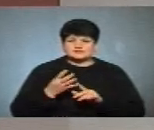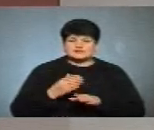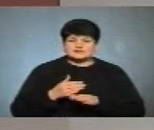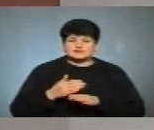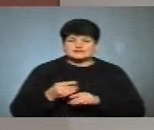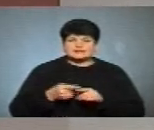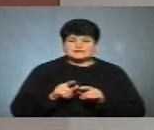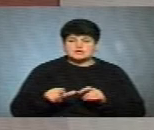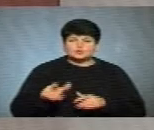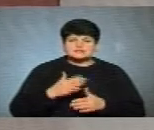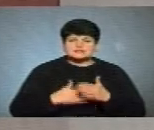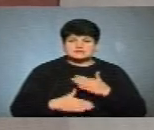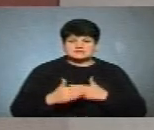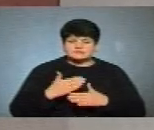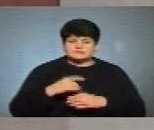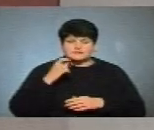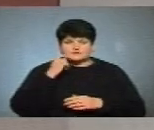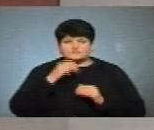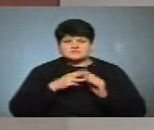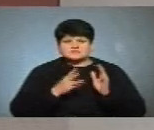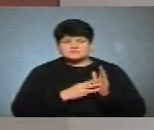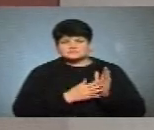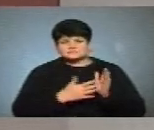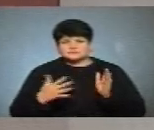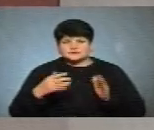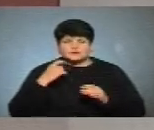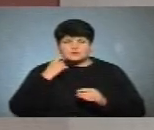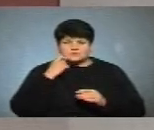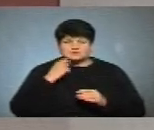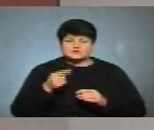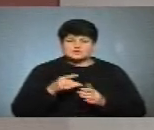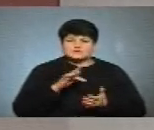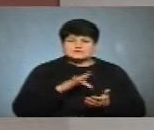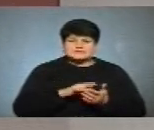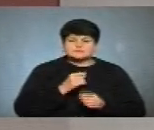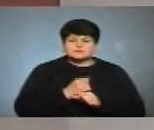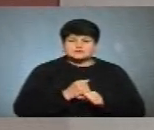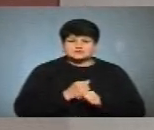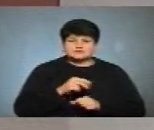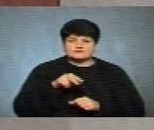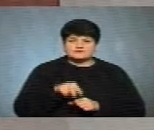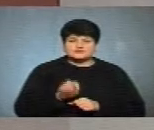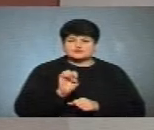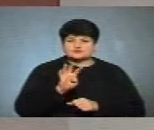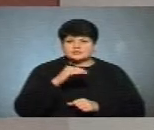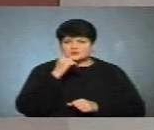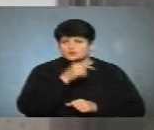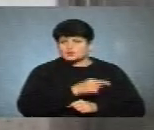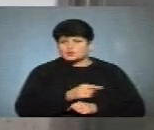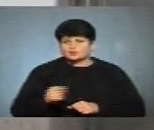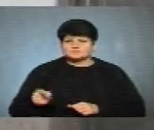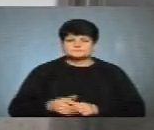з них – це люди з інвалідністю віком від 18 років. У Тернополі центр працює з 2014